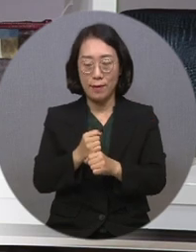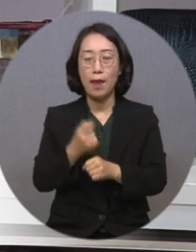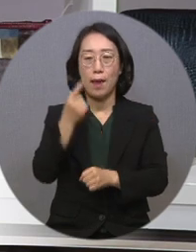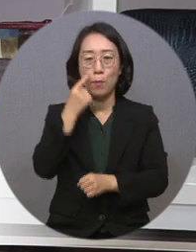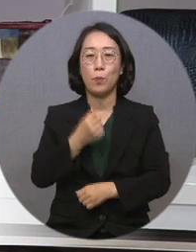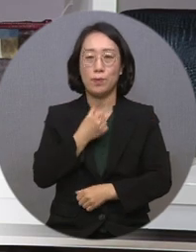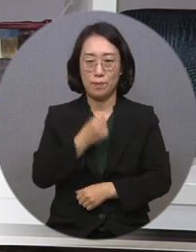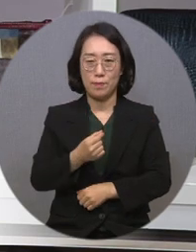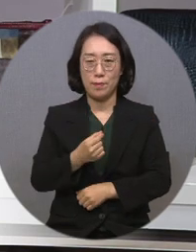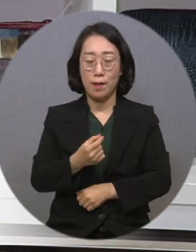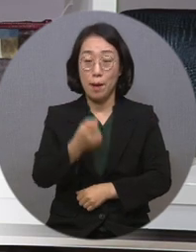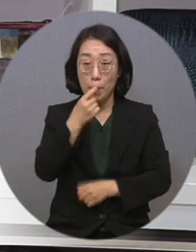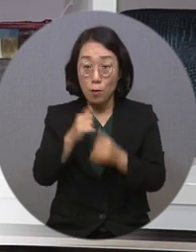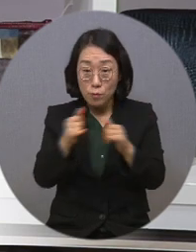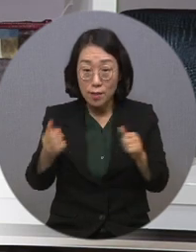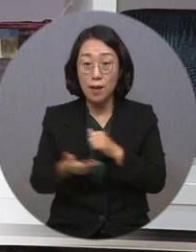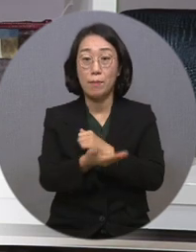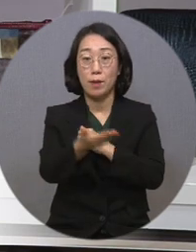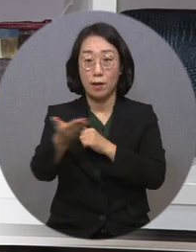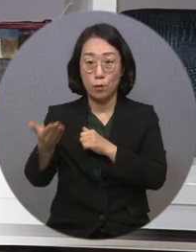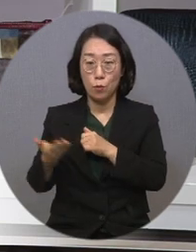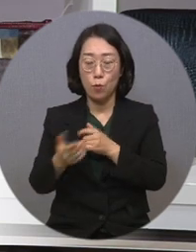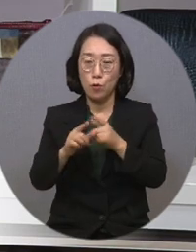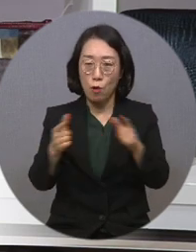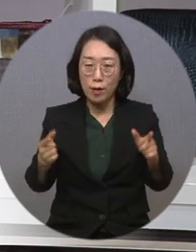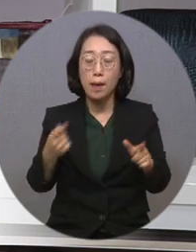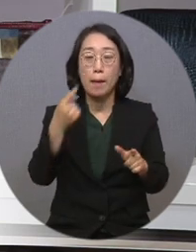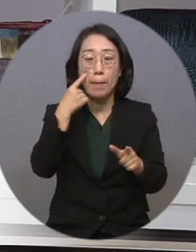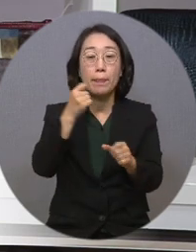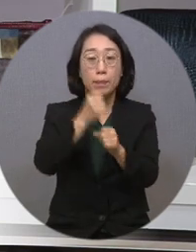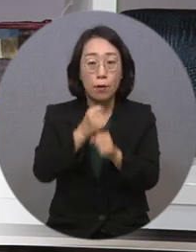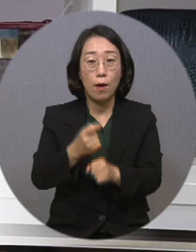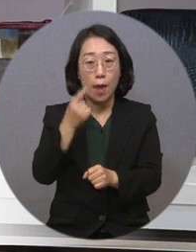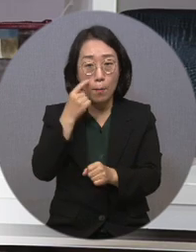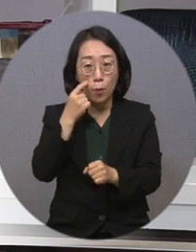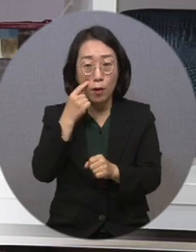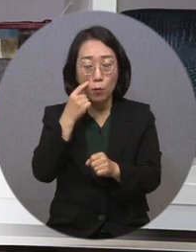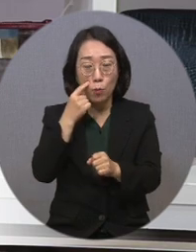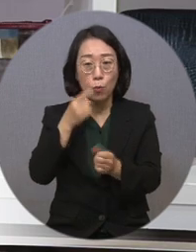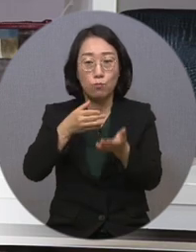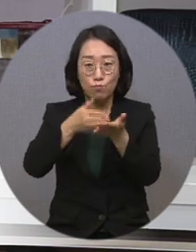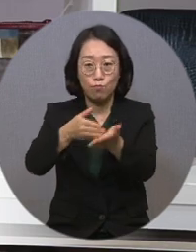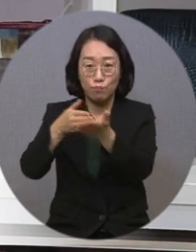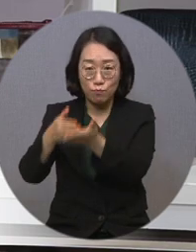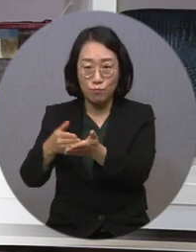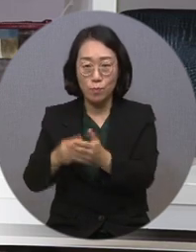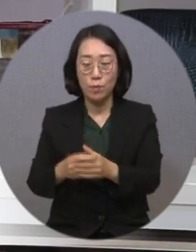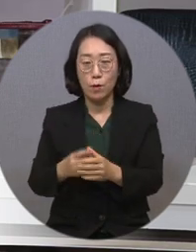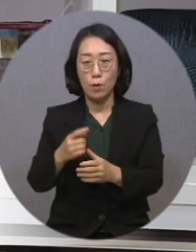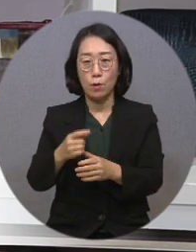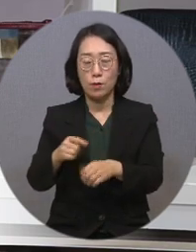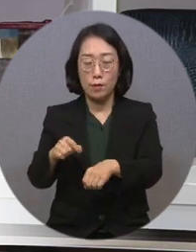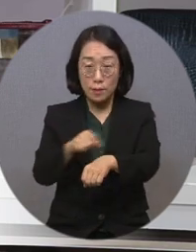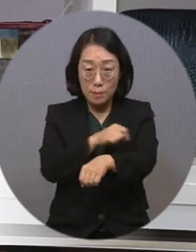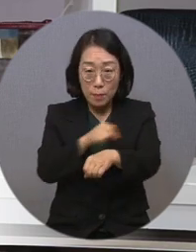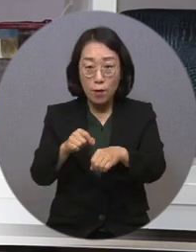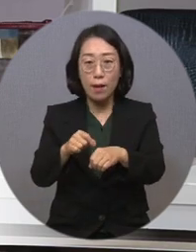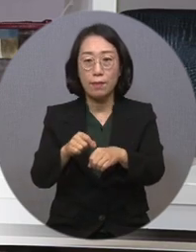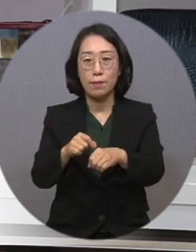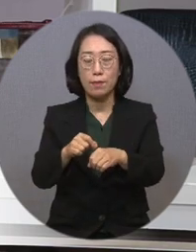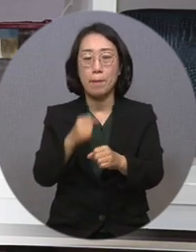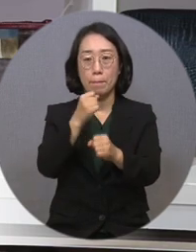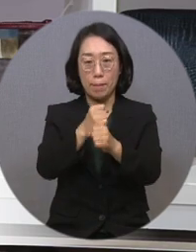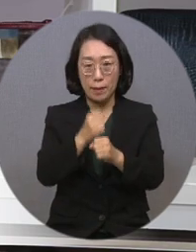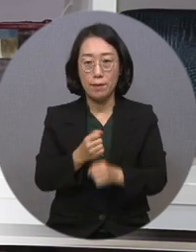싶어요. 배우시는 분들한테도 여러 가지 시도를 해보고 그 하나만에 또 다른 공예가 탄생을 할